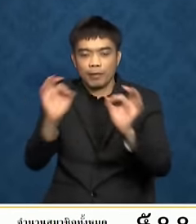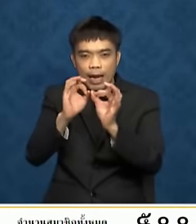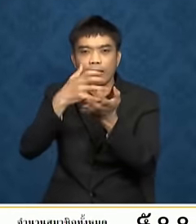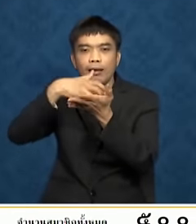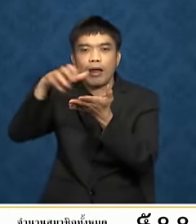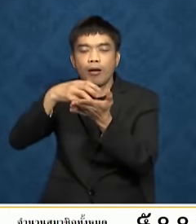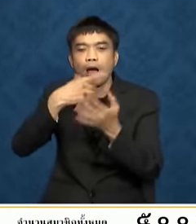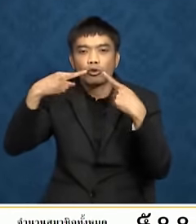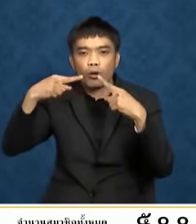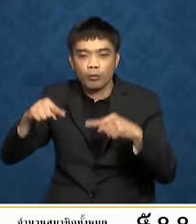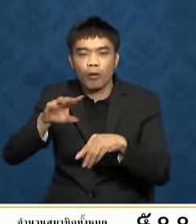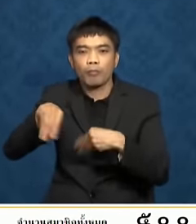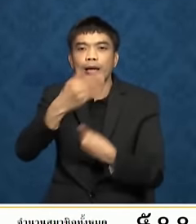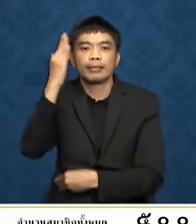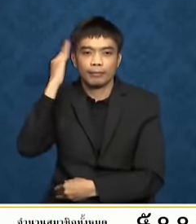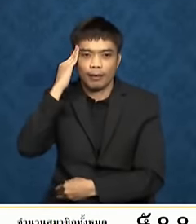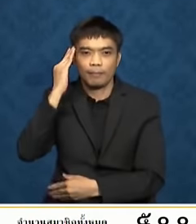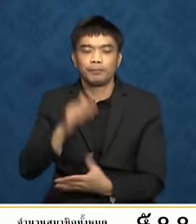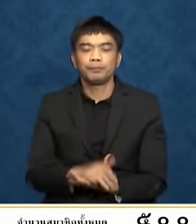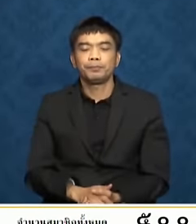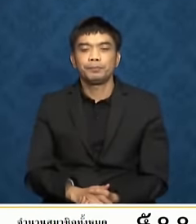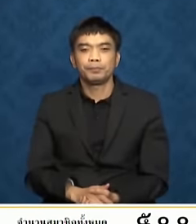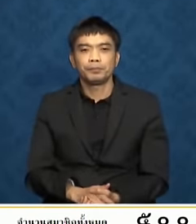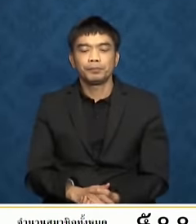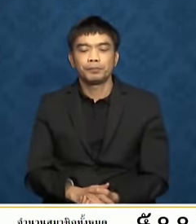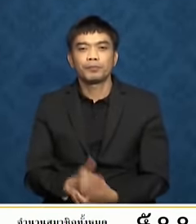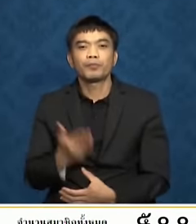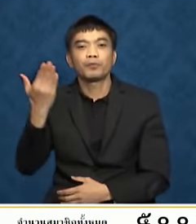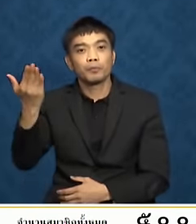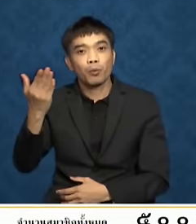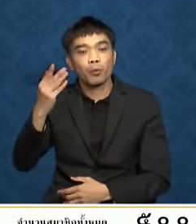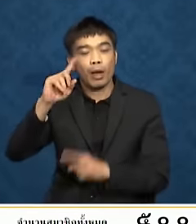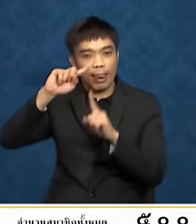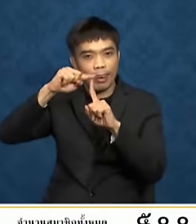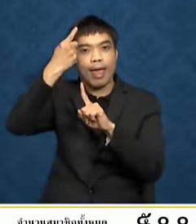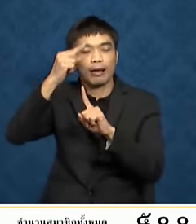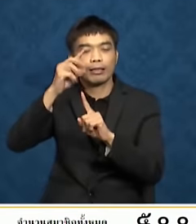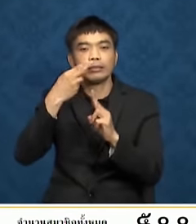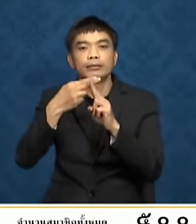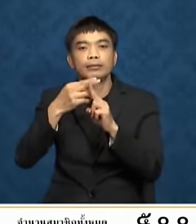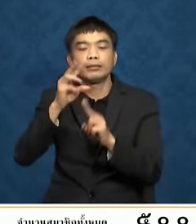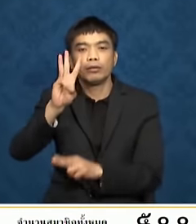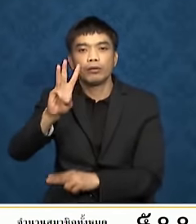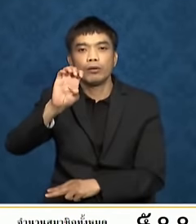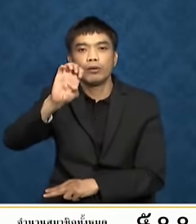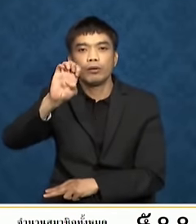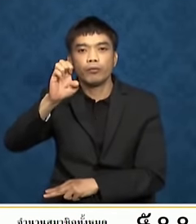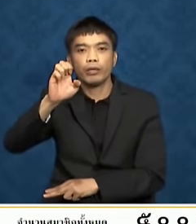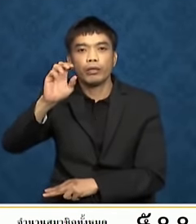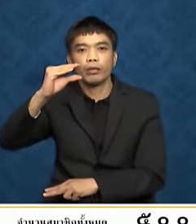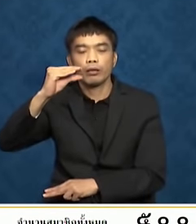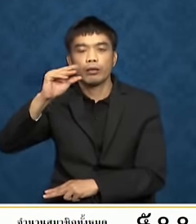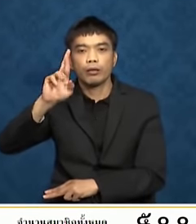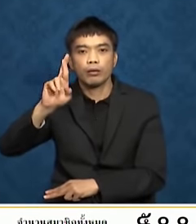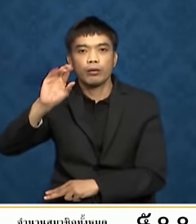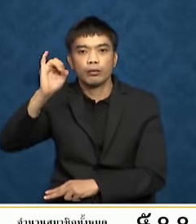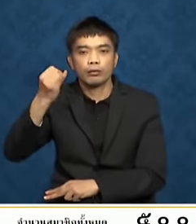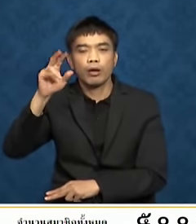อย่างนี้ครับเอ่อสำหรับท่านสมาชิกท่านวิโรฒท่านก็มีข้อสังเกตมีคำถาม